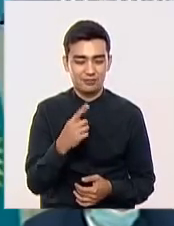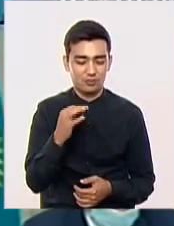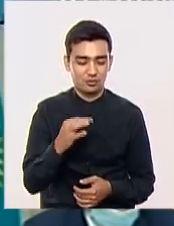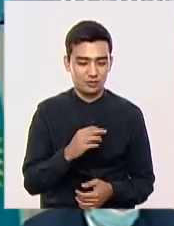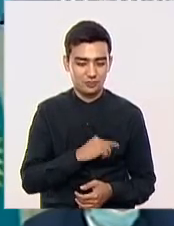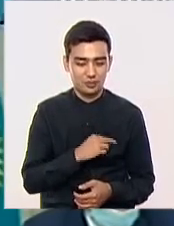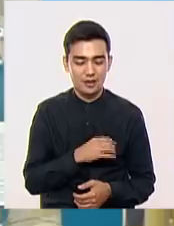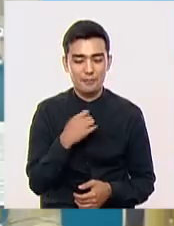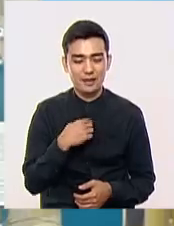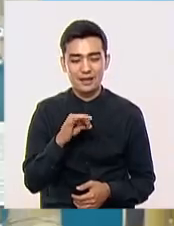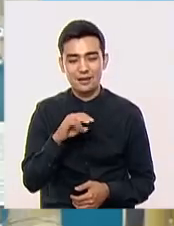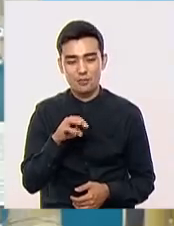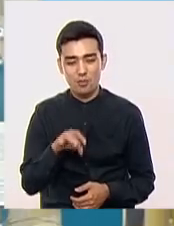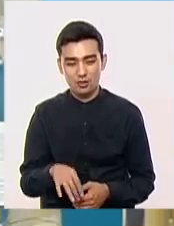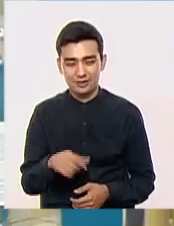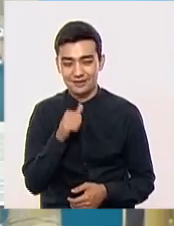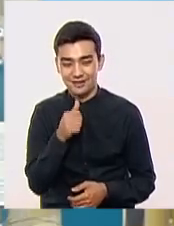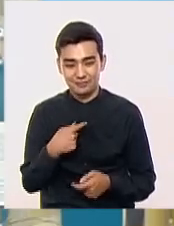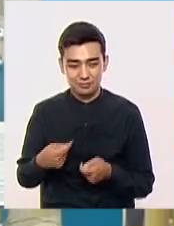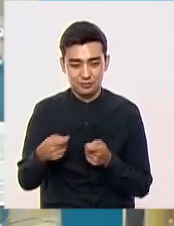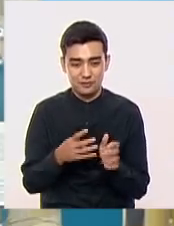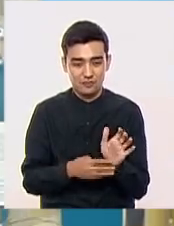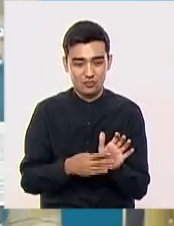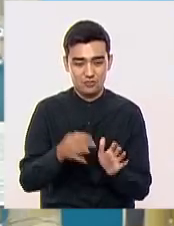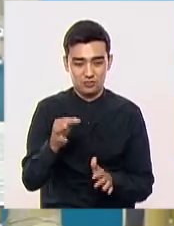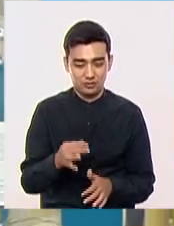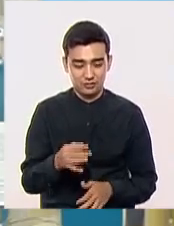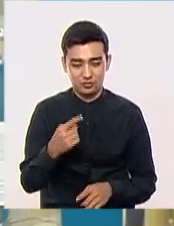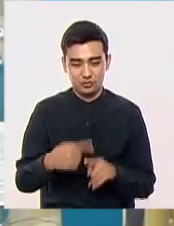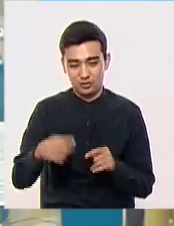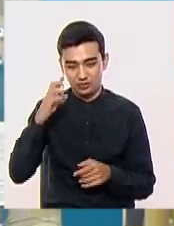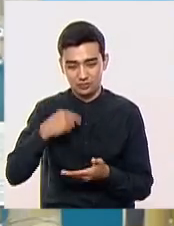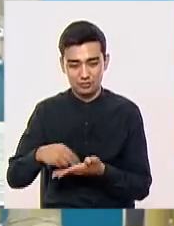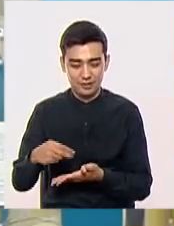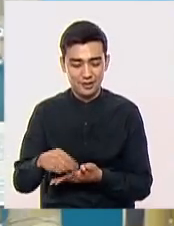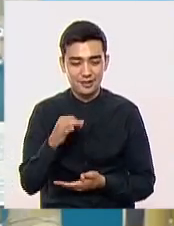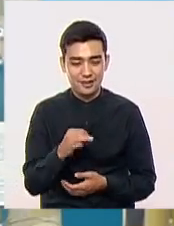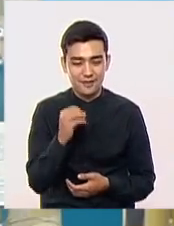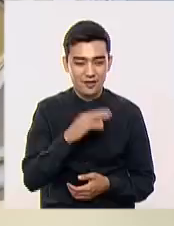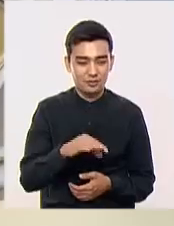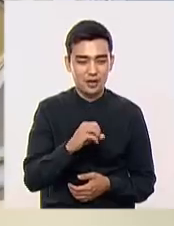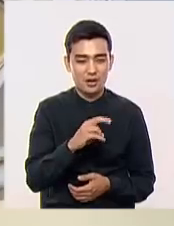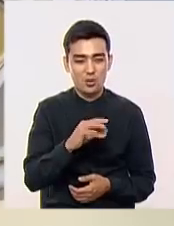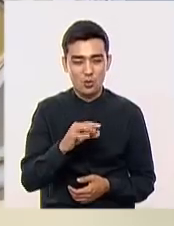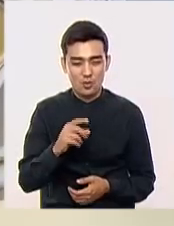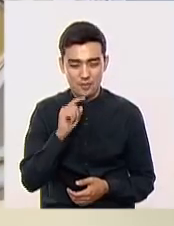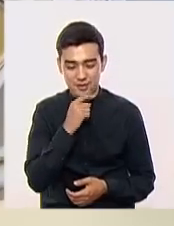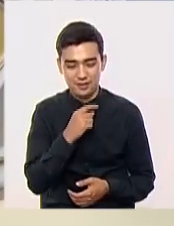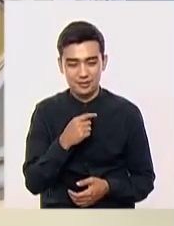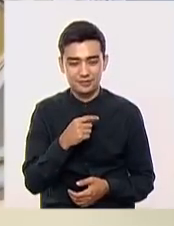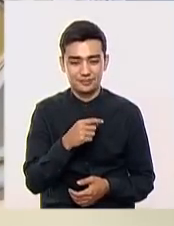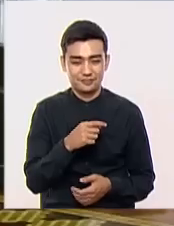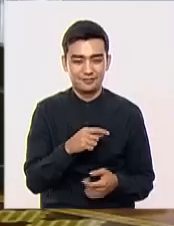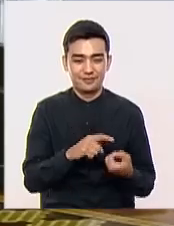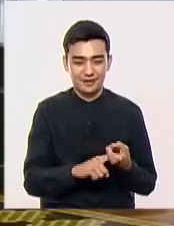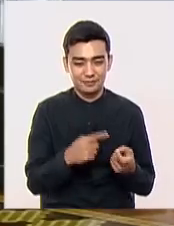Біз импорттық қанға 90% тәуелдіміз. Бұл жерде Еуразиялық экономикалық одақ аясындағы шешімге сілтеме жасауға болады, бірақ